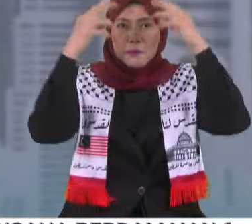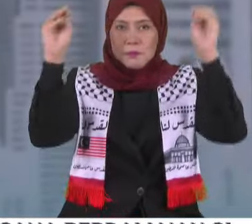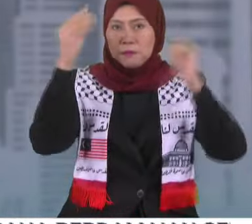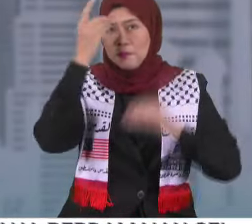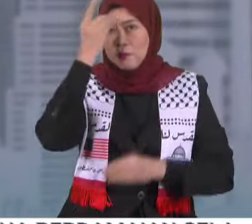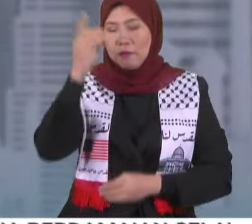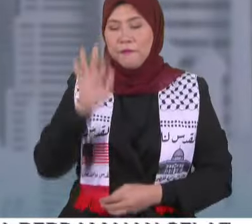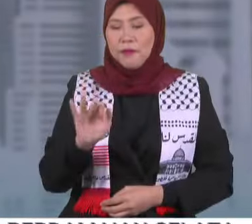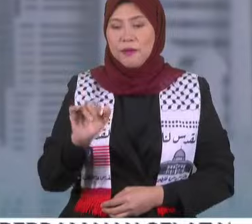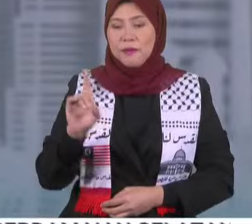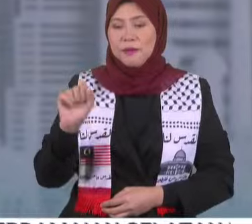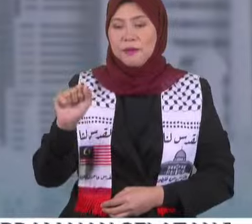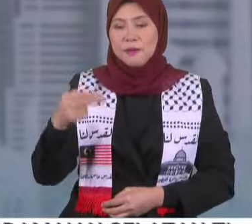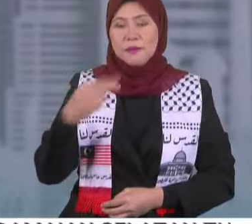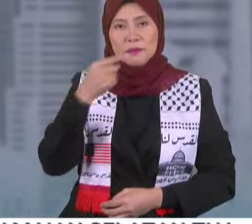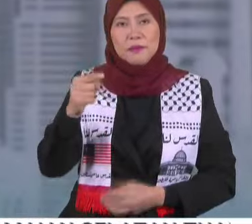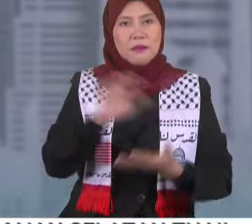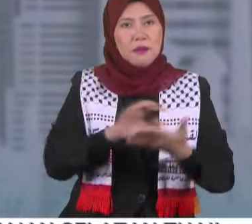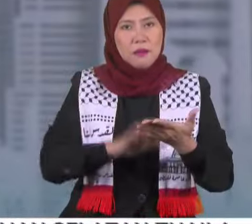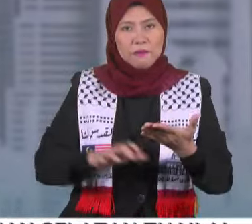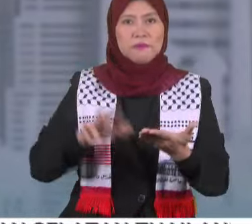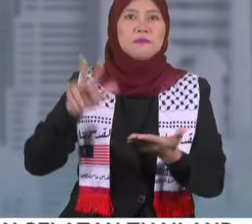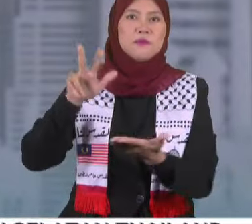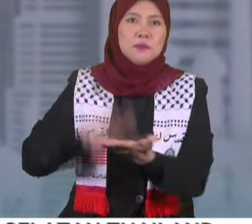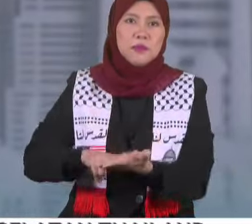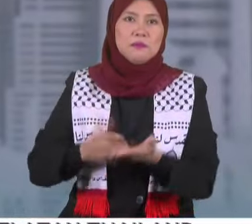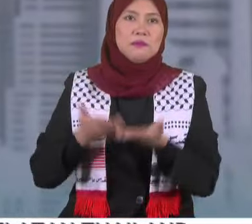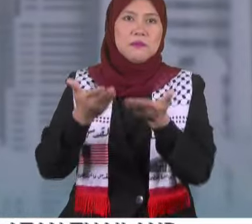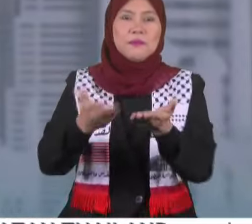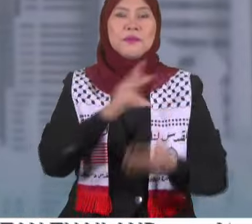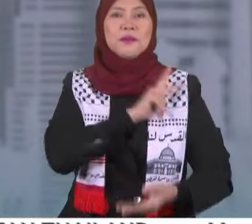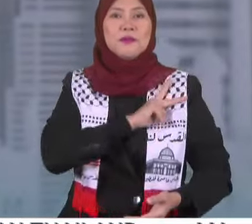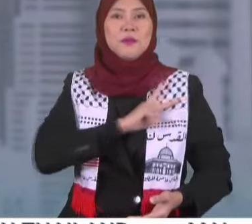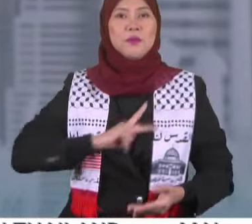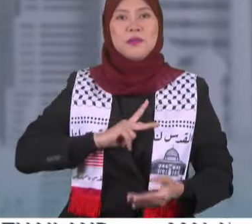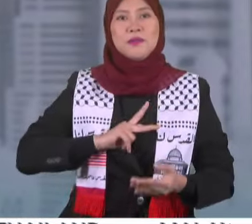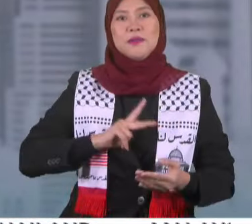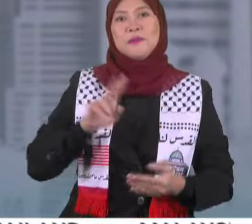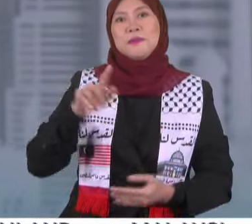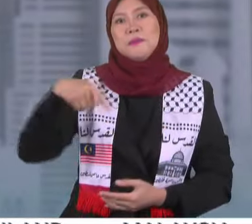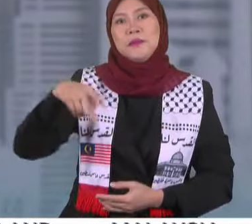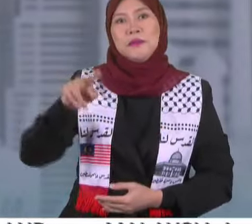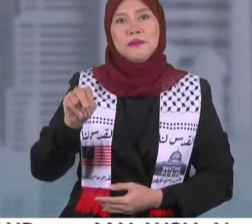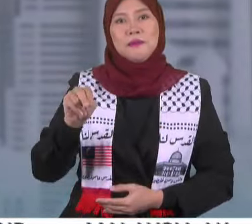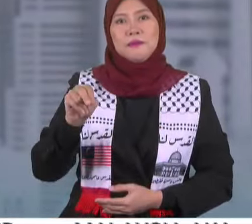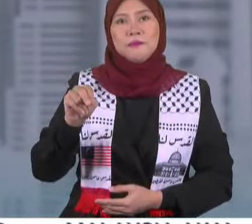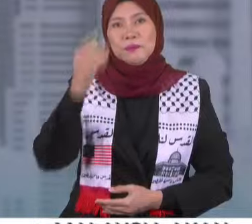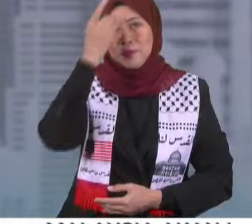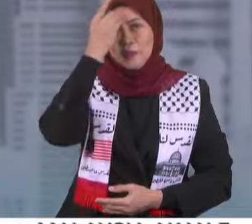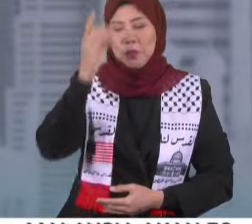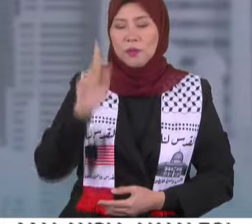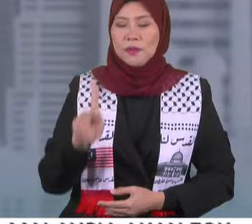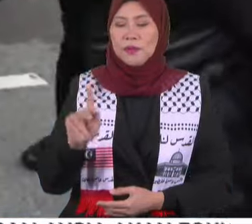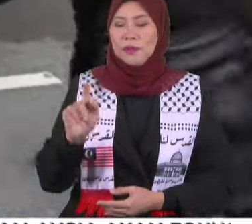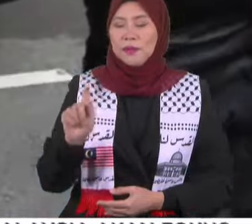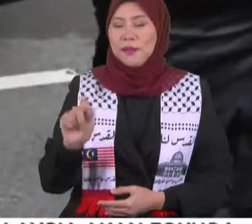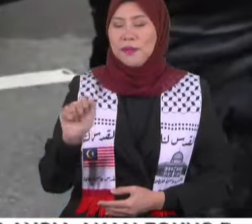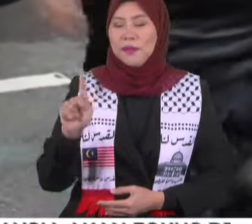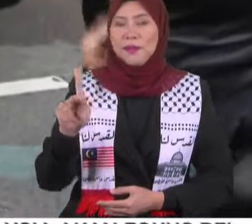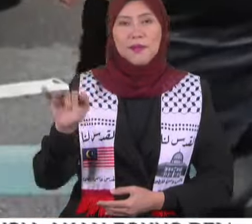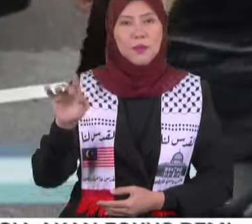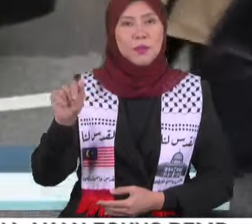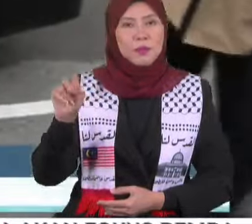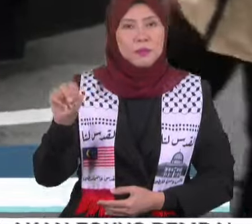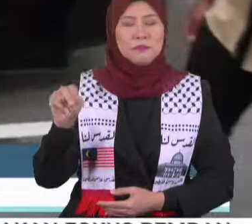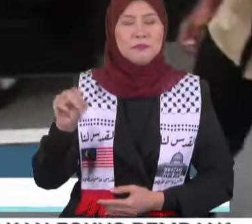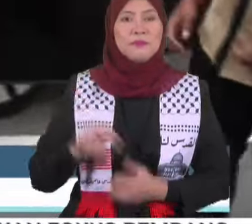Yusof berkata draft tersebut sedia diserahkan kepada Ketua WIP Perikatan Nasional Datuk Seri Taqiyuddin Hassan. Sekiranya